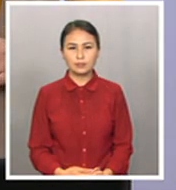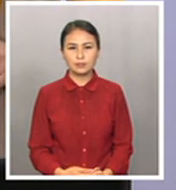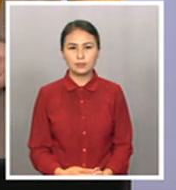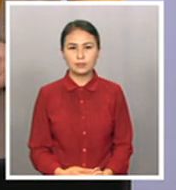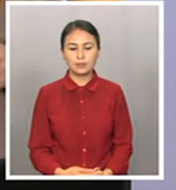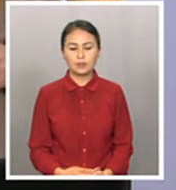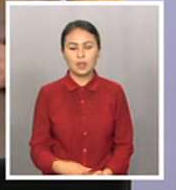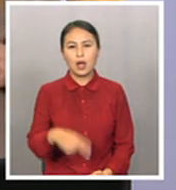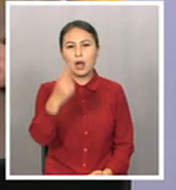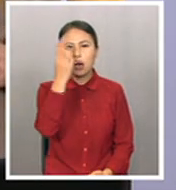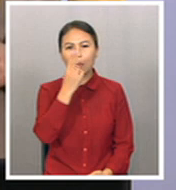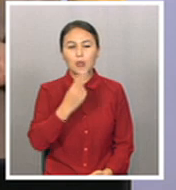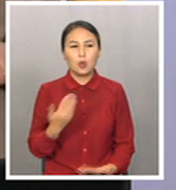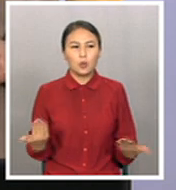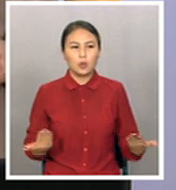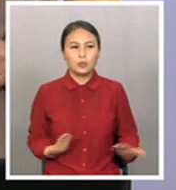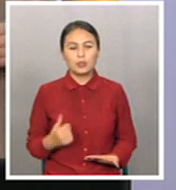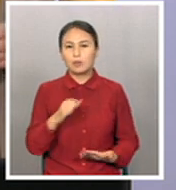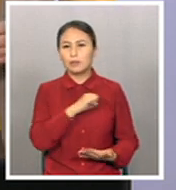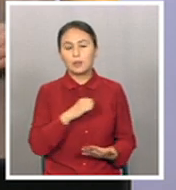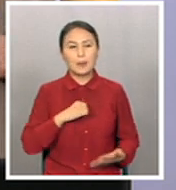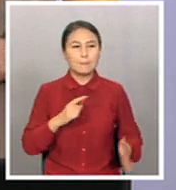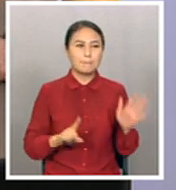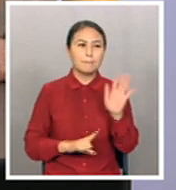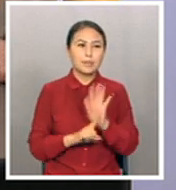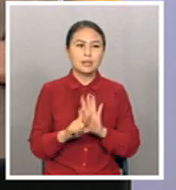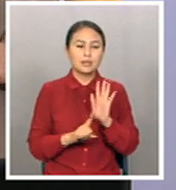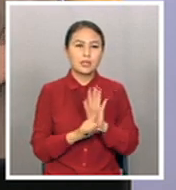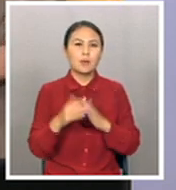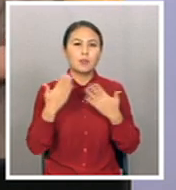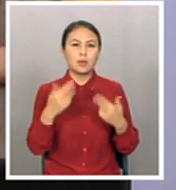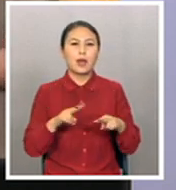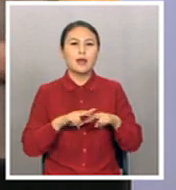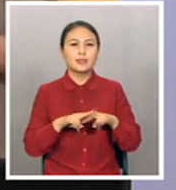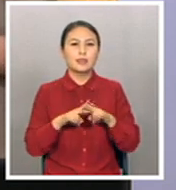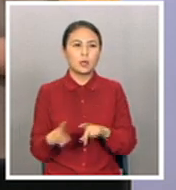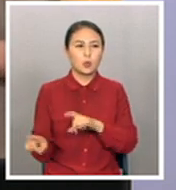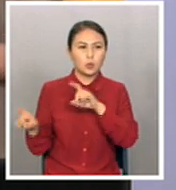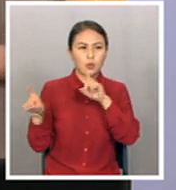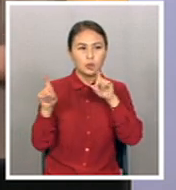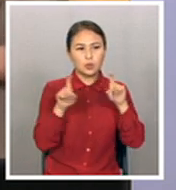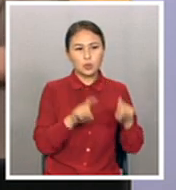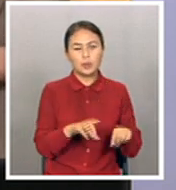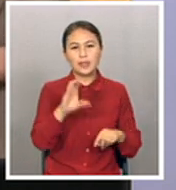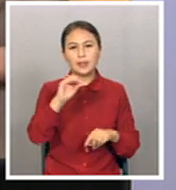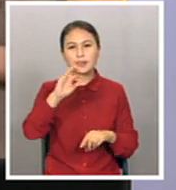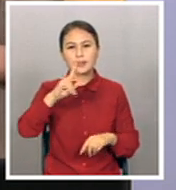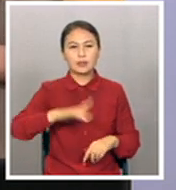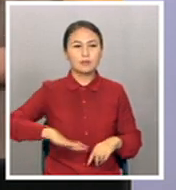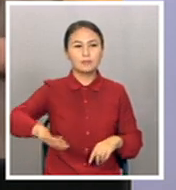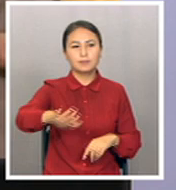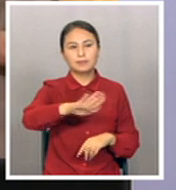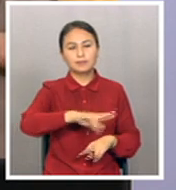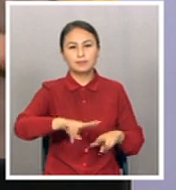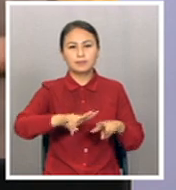Ақмола өміріндегі басты оқиғалардың бірі мұнда Астананың көшірілуі болды. Есіл жағасындағы еңселі